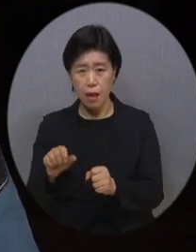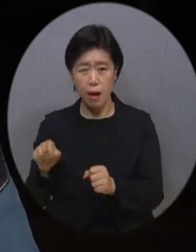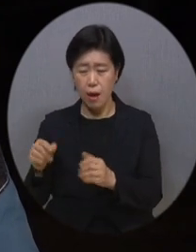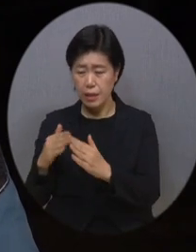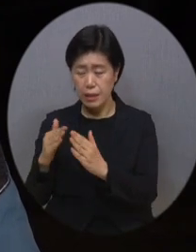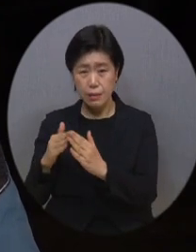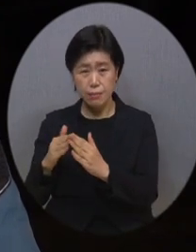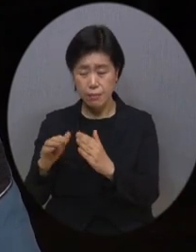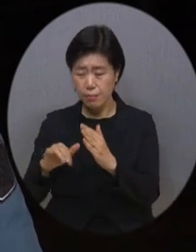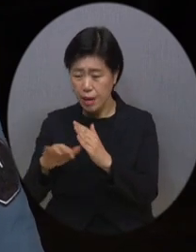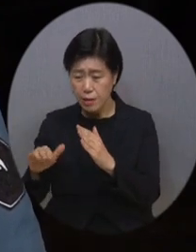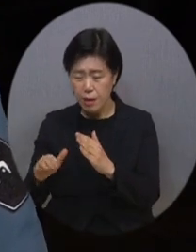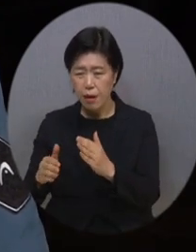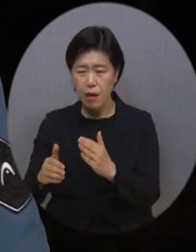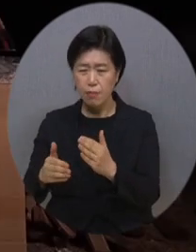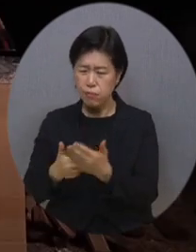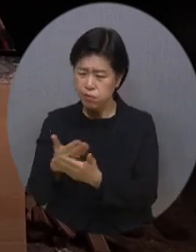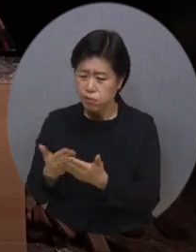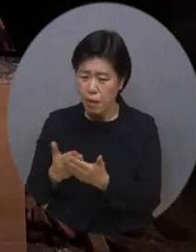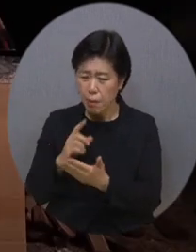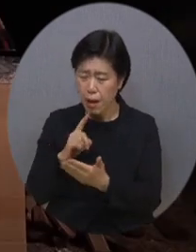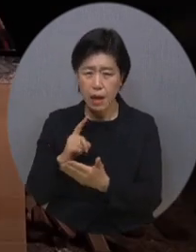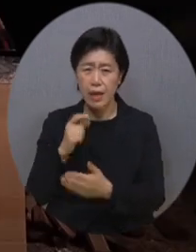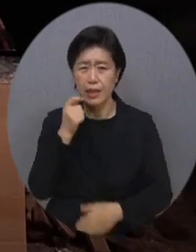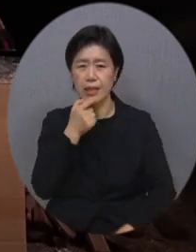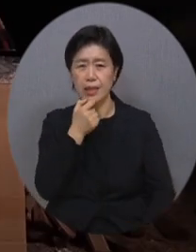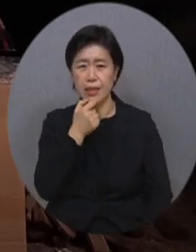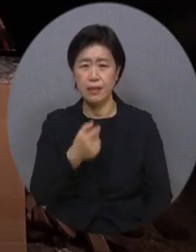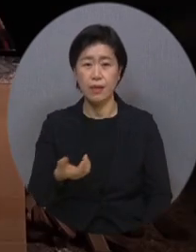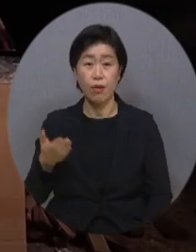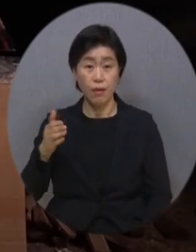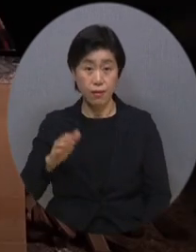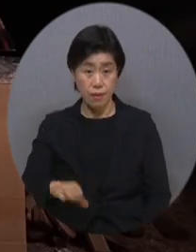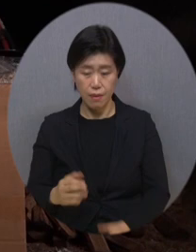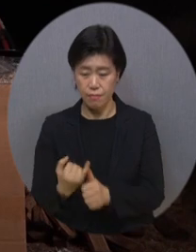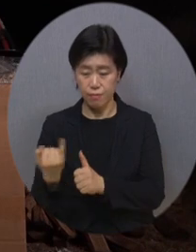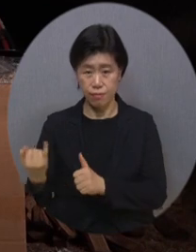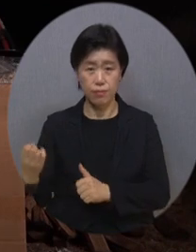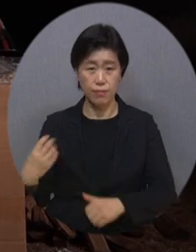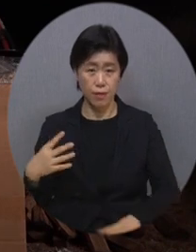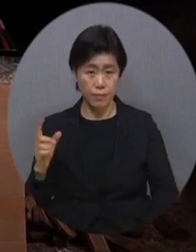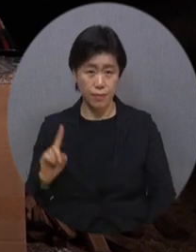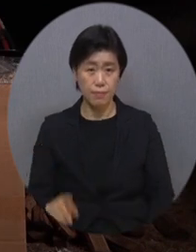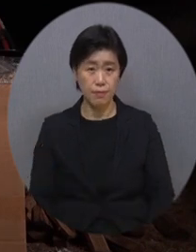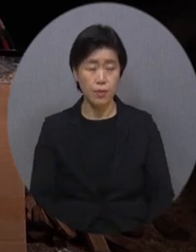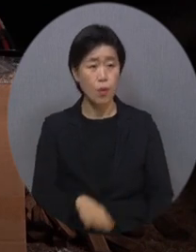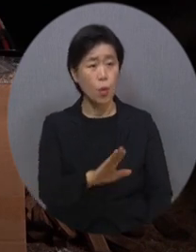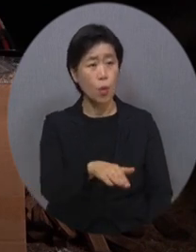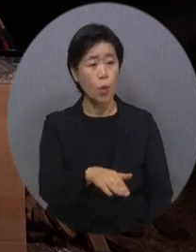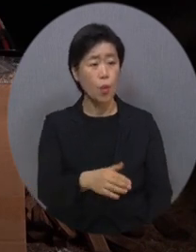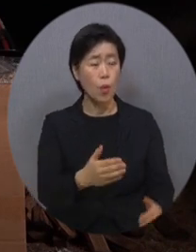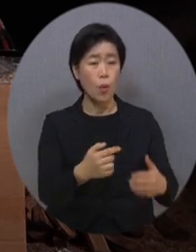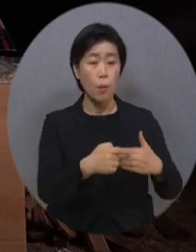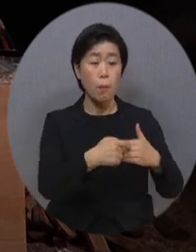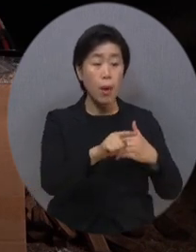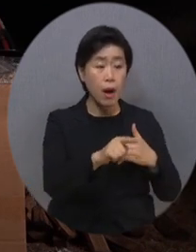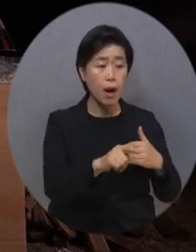좋은 거지. 그건 있어. 아주 좋은 거지. 근데 와이프는 대신 얘 그 얘기를 하지. 힘들면 힘들 때 표현해라.